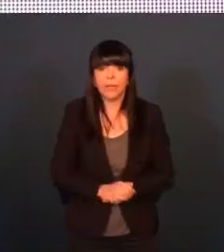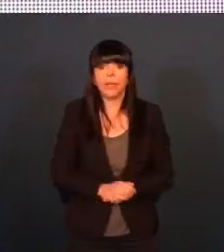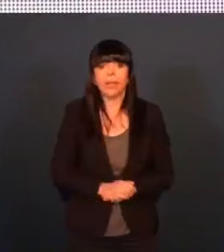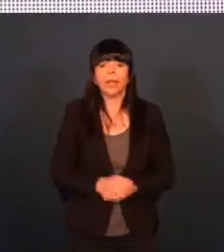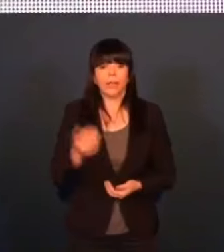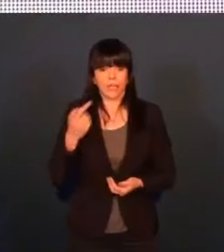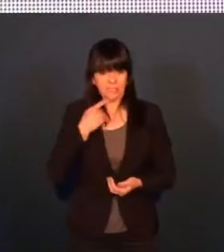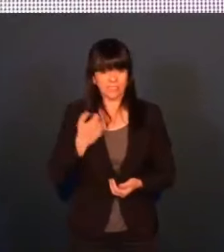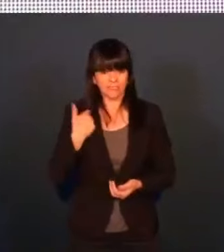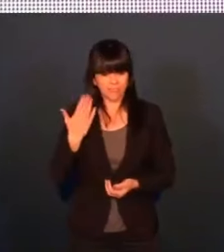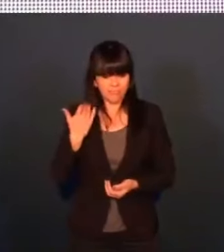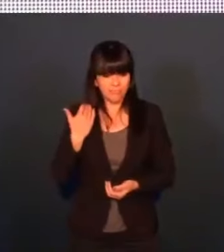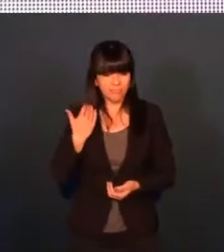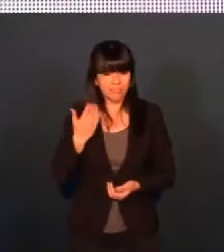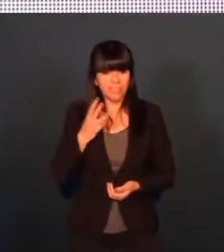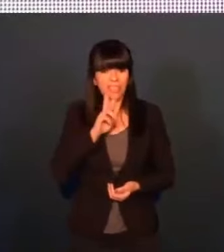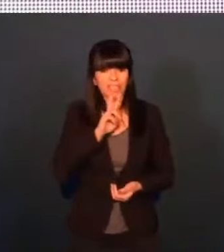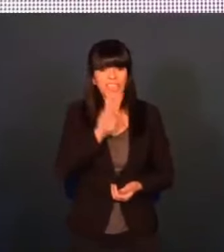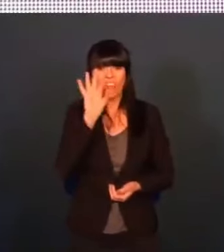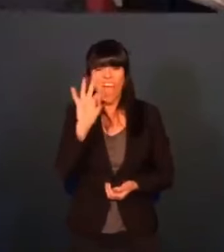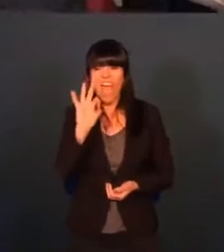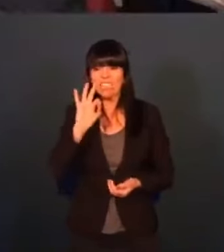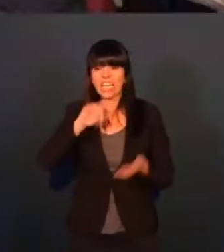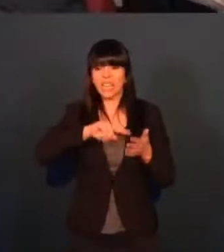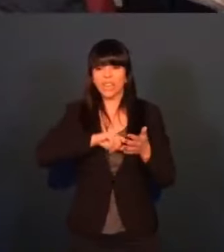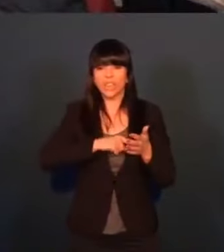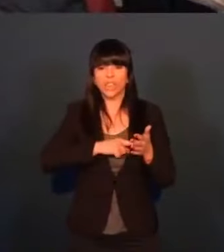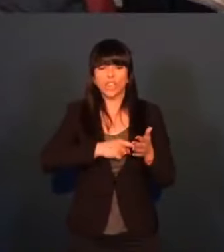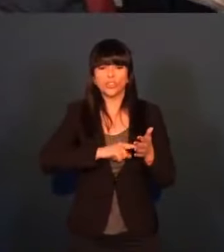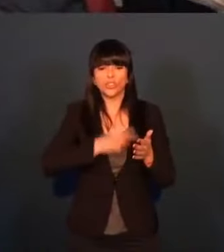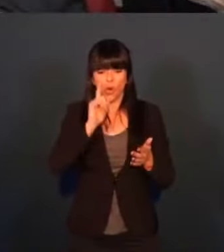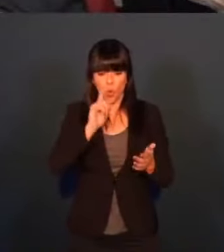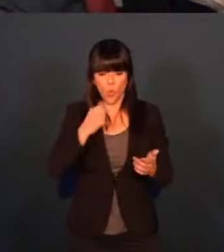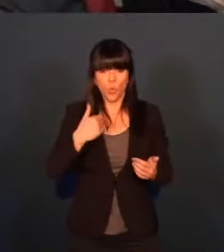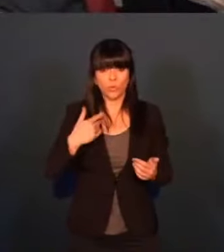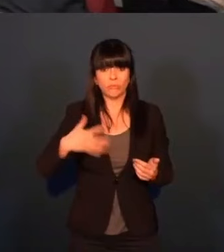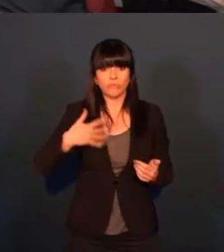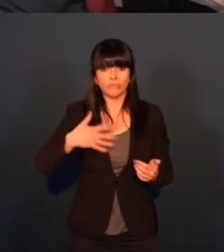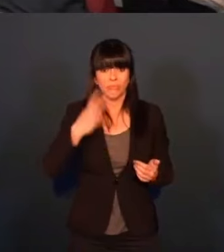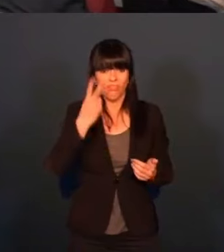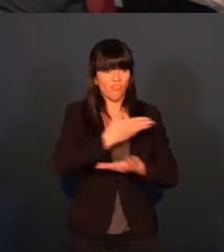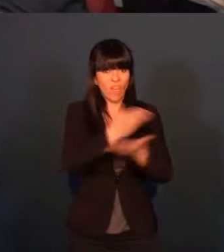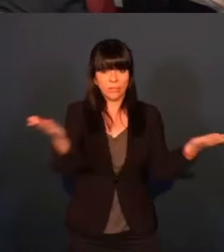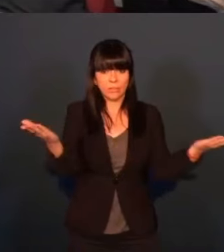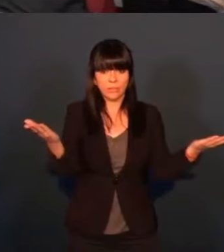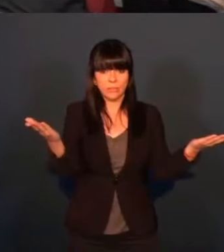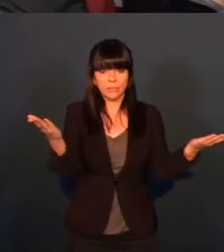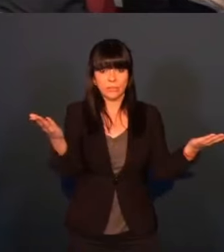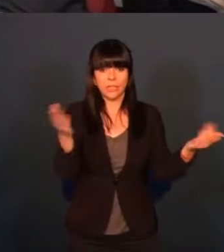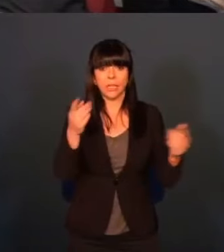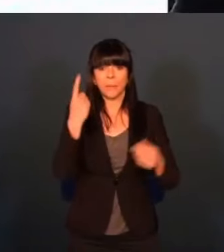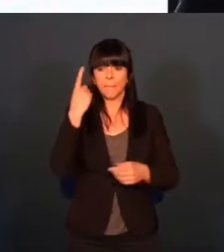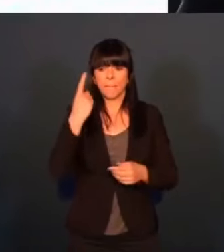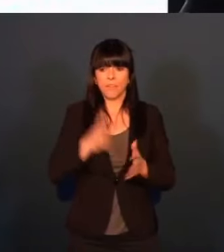Извадил съм 20 точки, с които да се опитам да убедя и вас, и хората, които ме